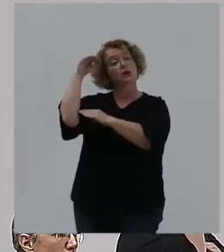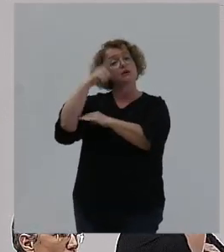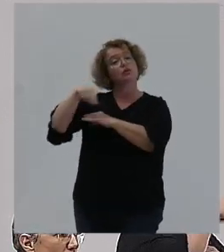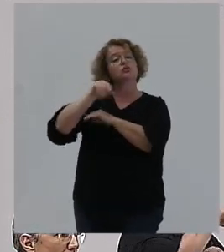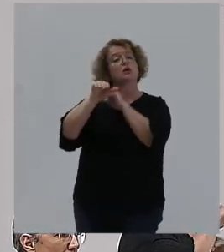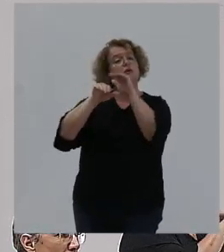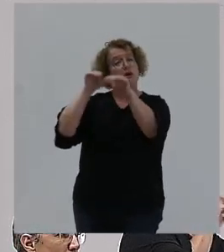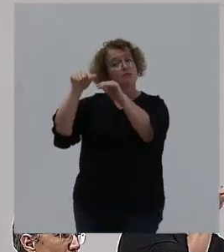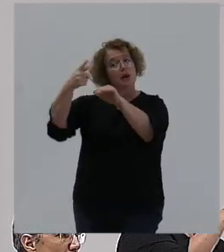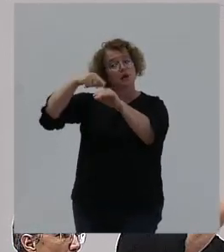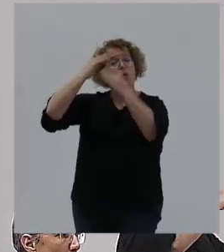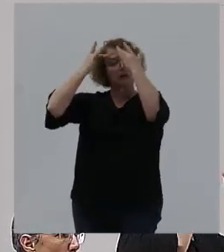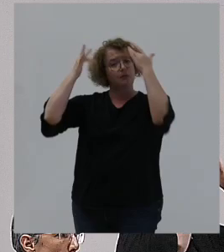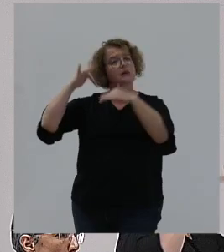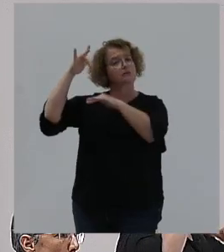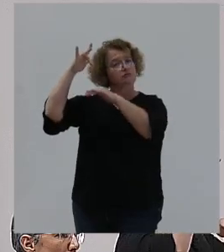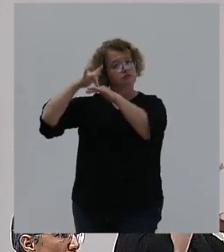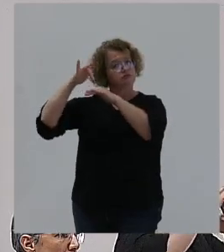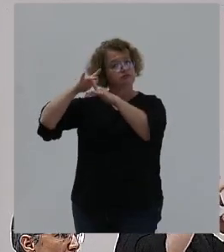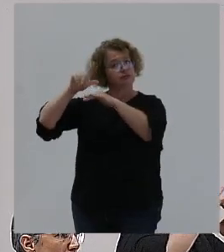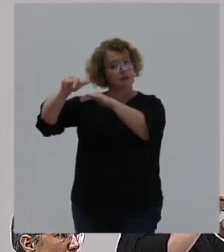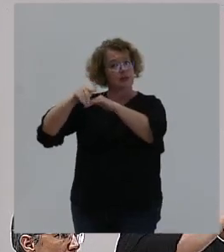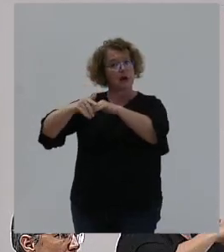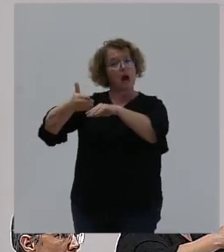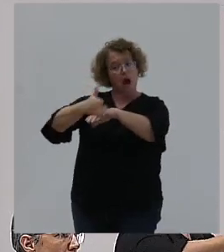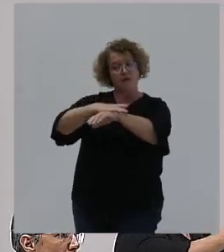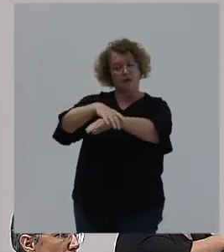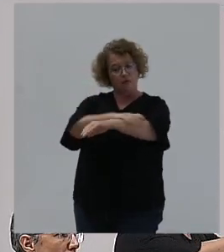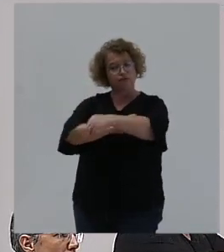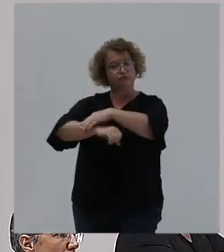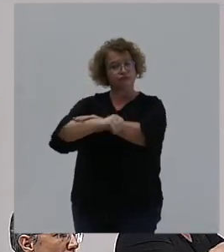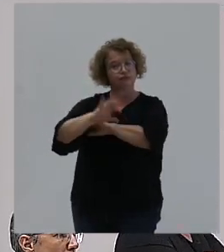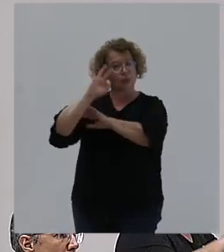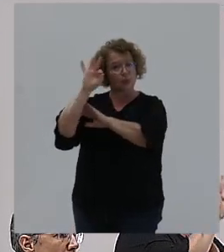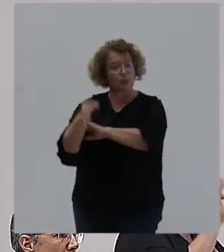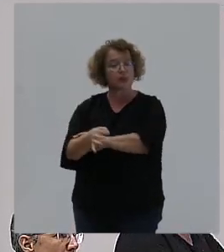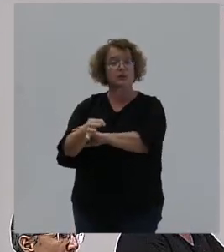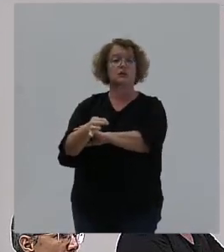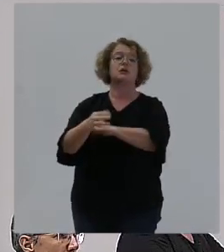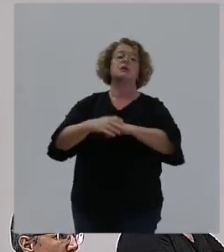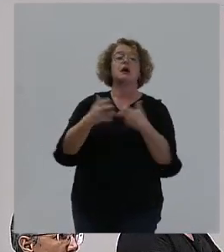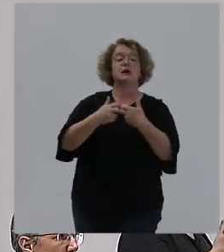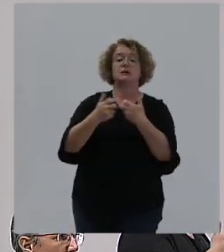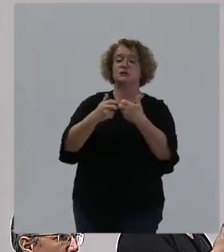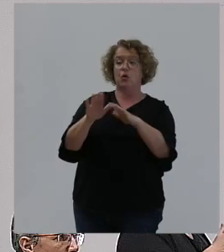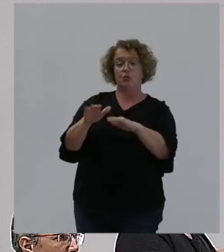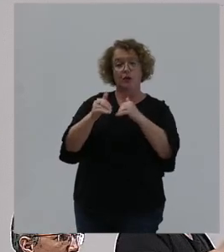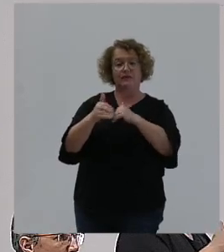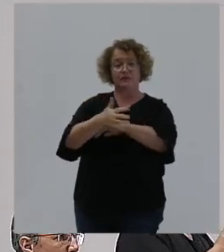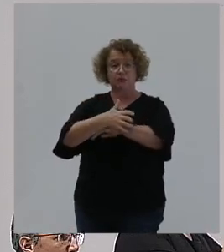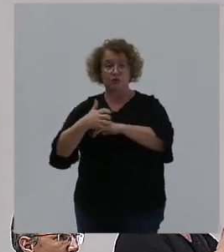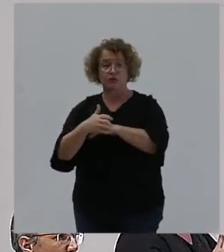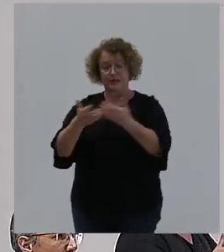bien sûr une expérience en la matière, qui se sont déjà mobilisées dans ces domaines-là, que ce soit pour la lutte contre la précarité ou que ce soit